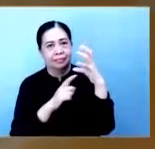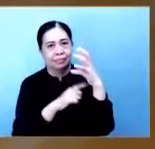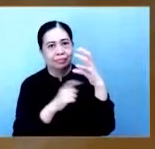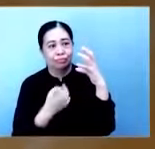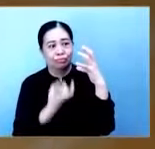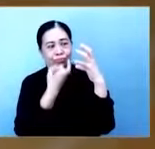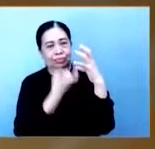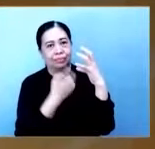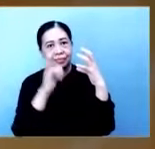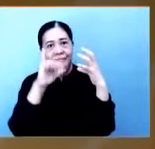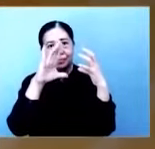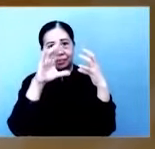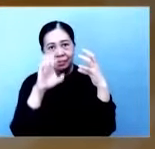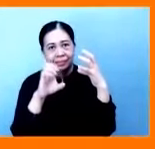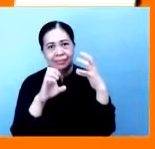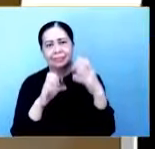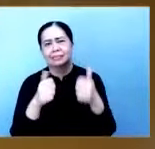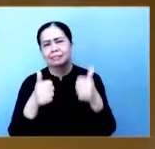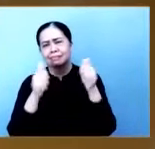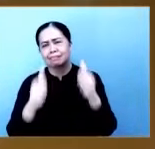yelo. Talo-talo na to!